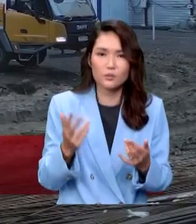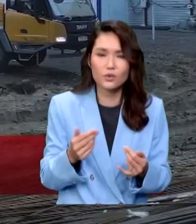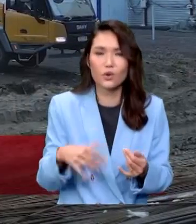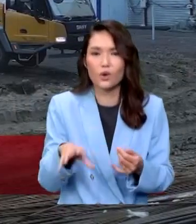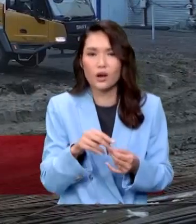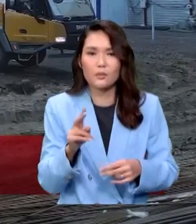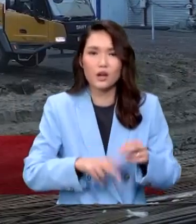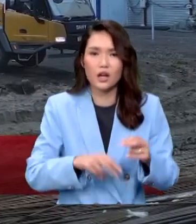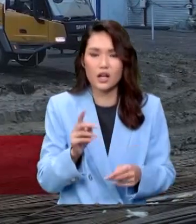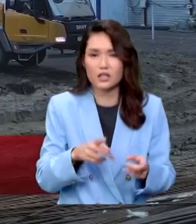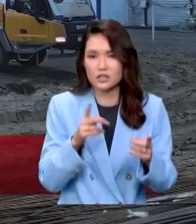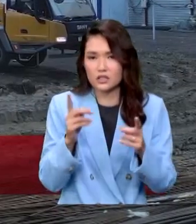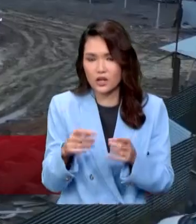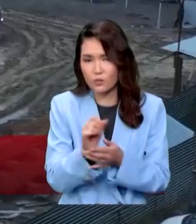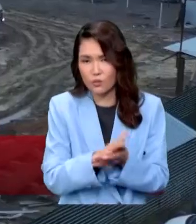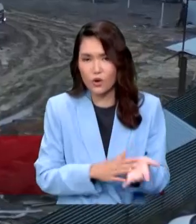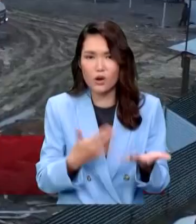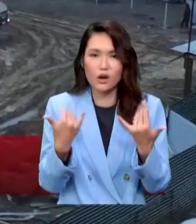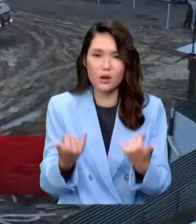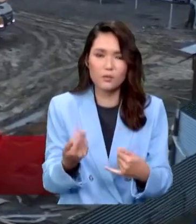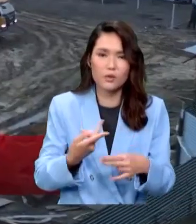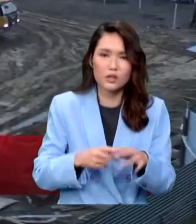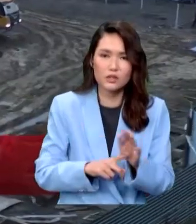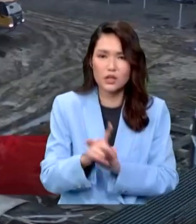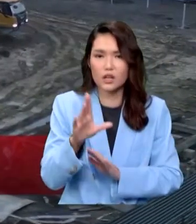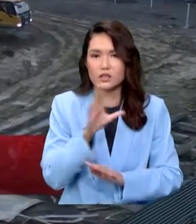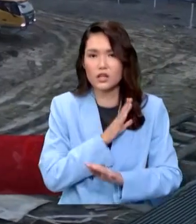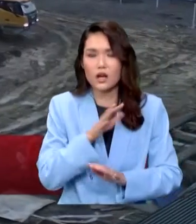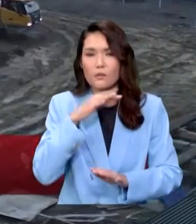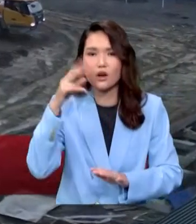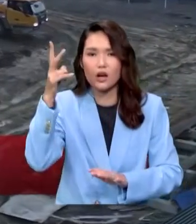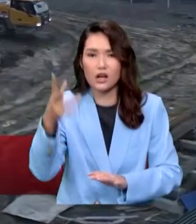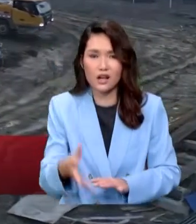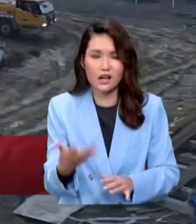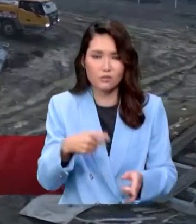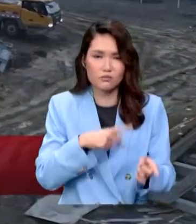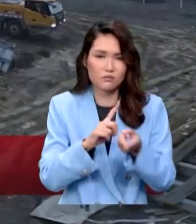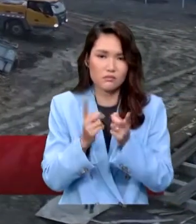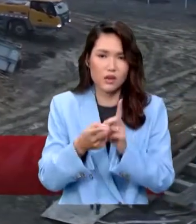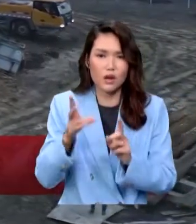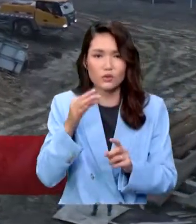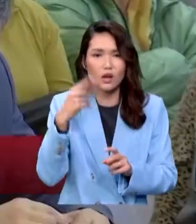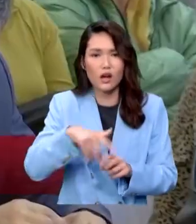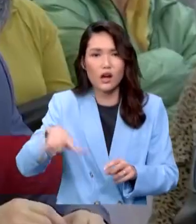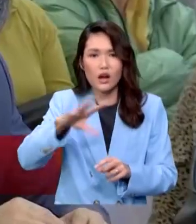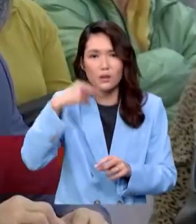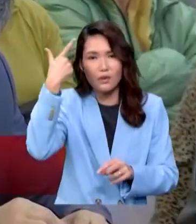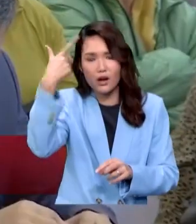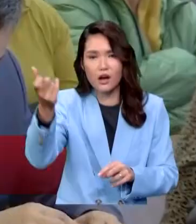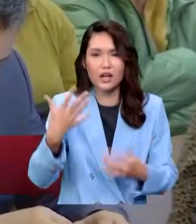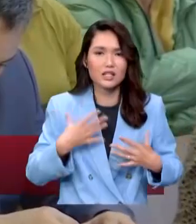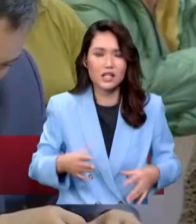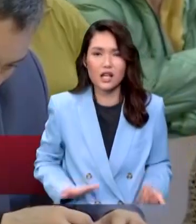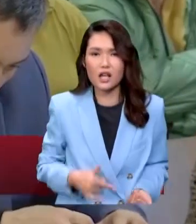жилые постройки снесли, а по соседству с участком, как грибы, начали появляться многоэтажки. Однако новоселов не предупредили об этом. Сейчас местные